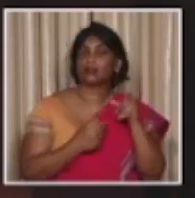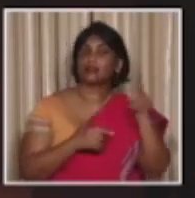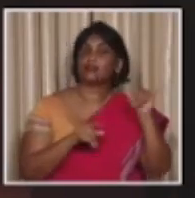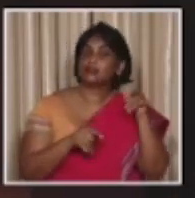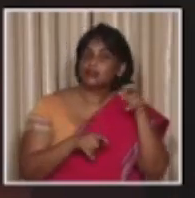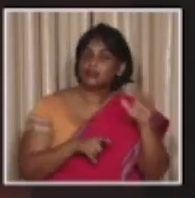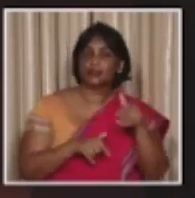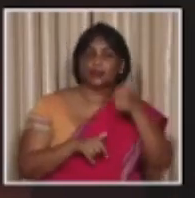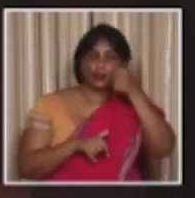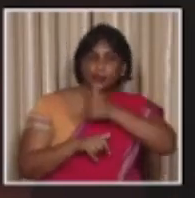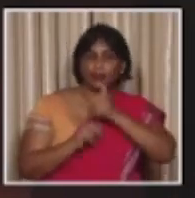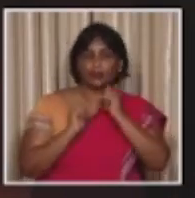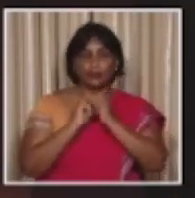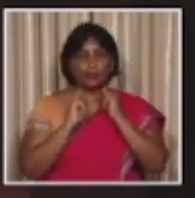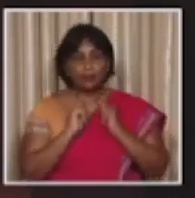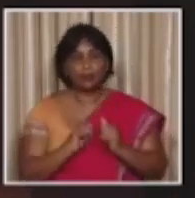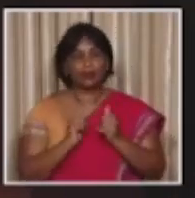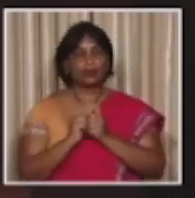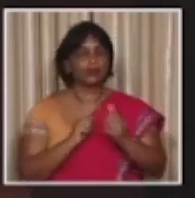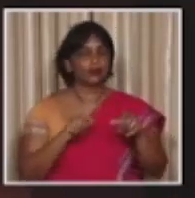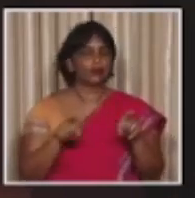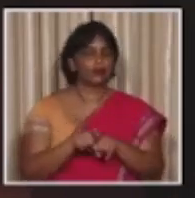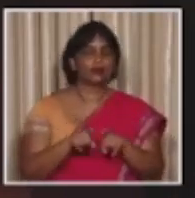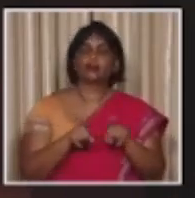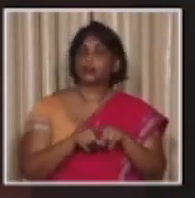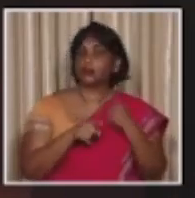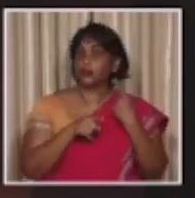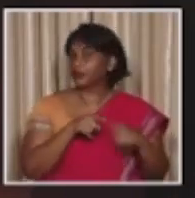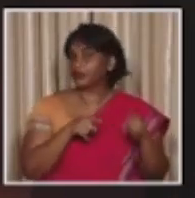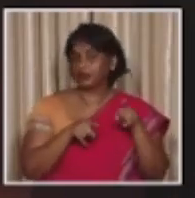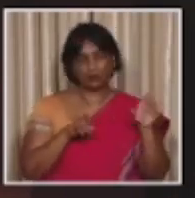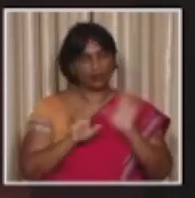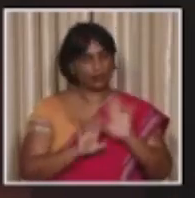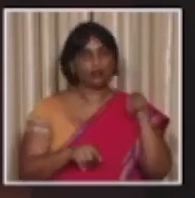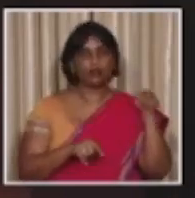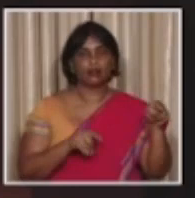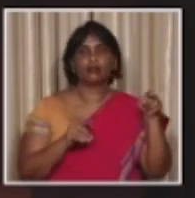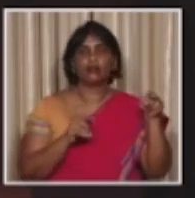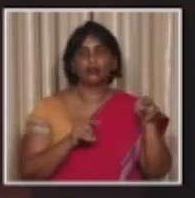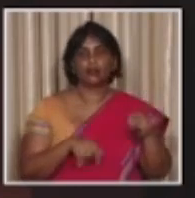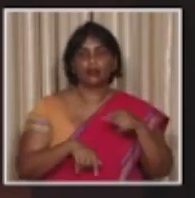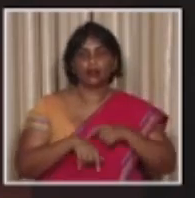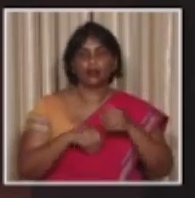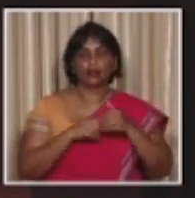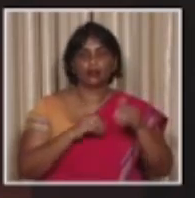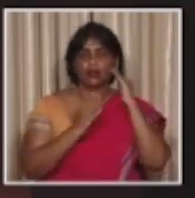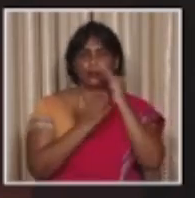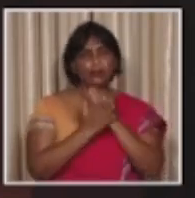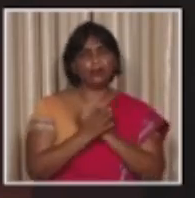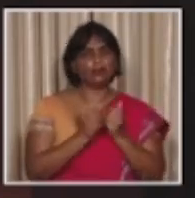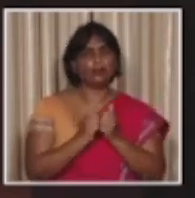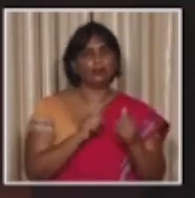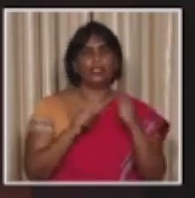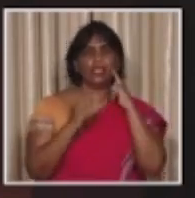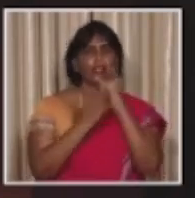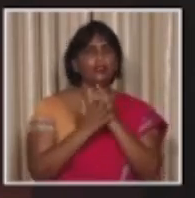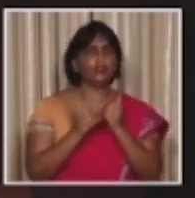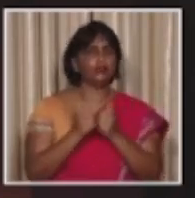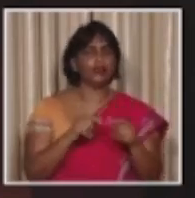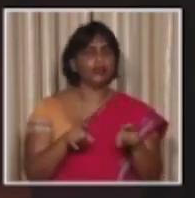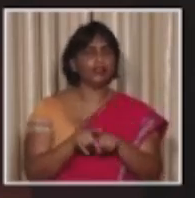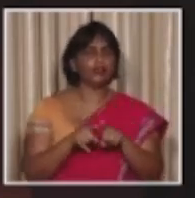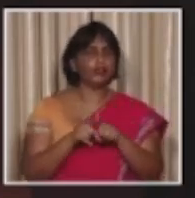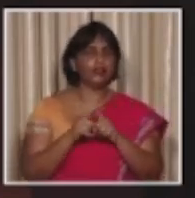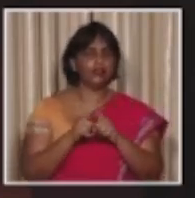තුළින් වංචා දූෂණවලට මුලපෙරීමත් එපමණක් නොව මෙම වාතාවරණය ඔස්සේ එම ආයතනවල